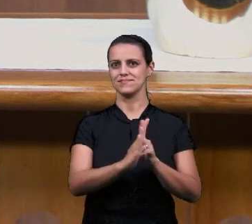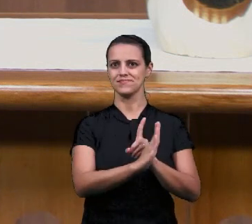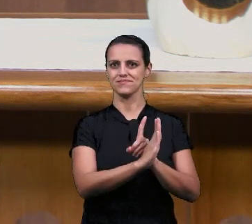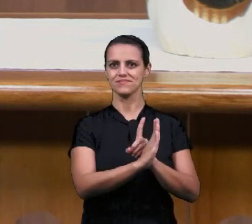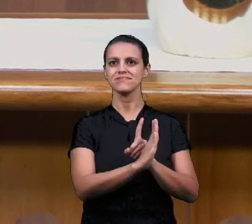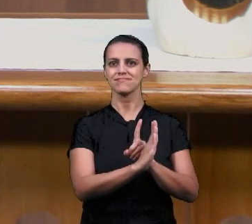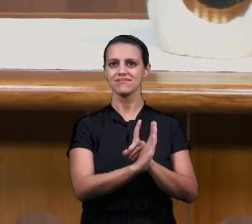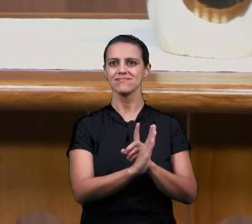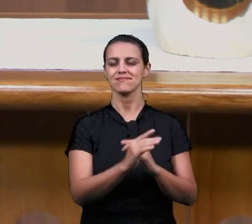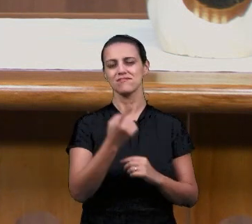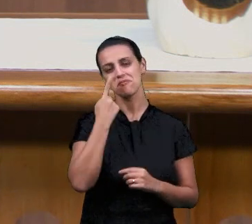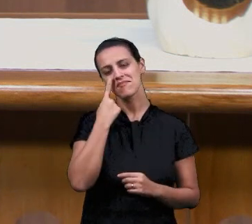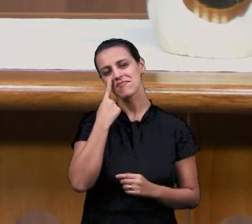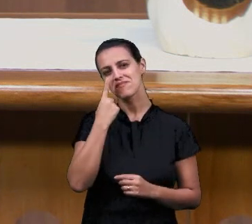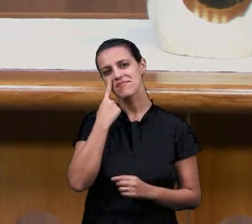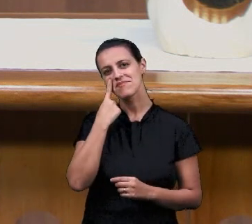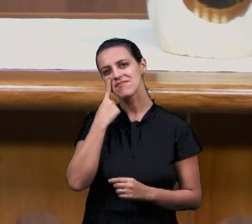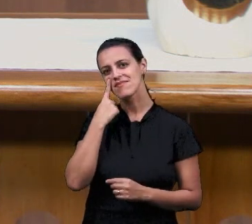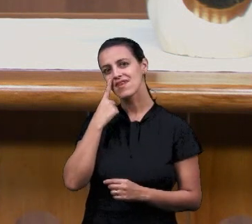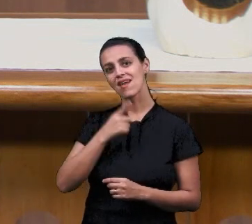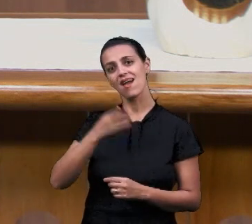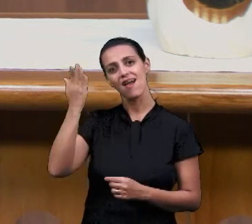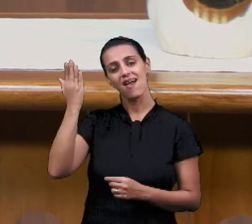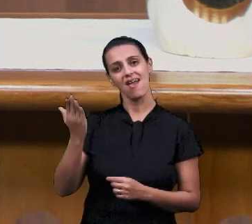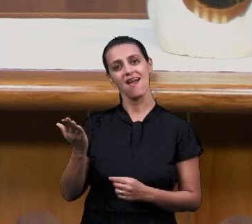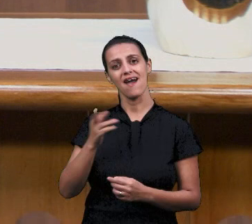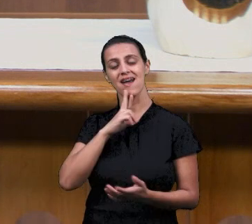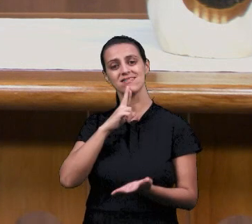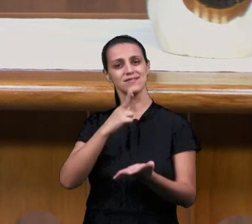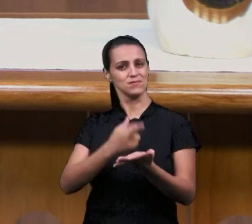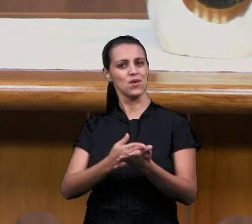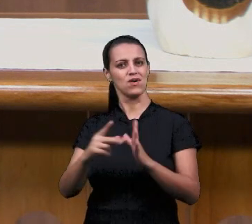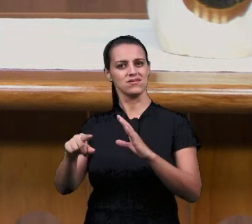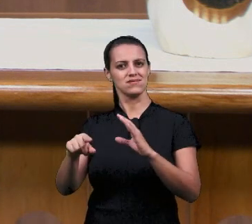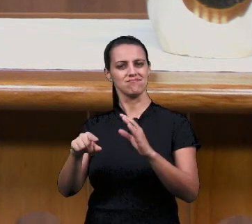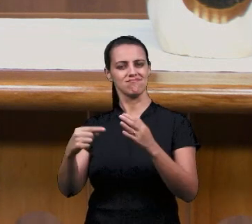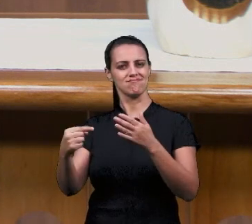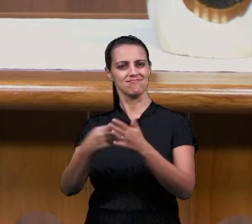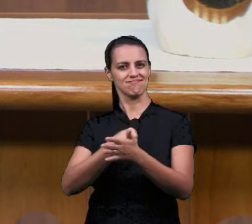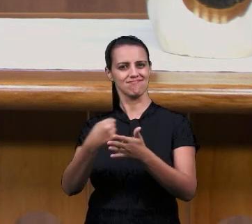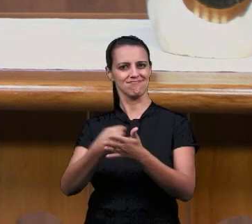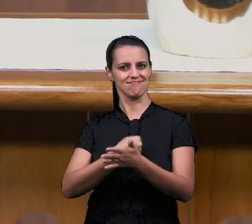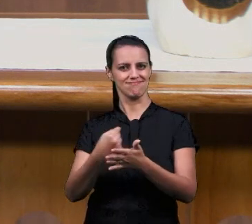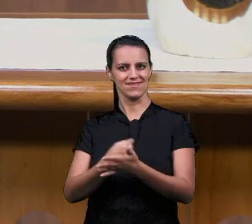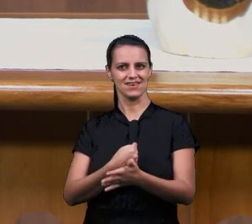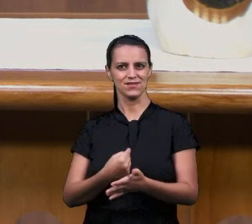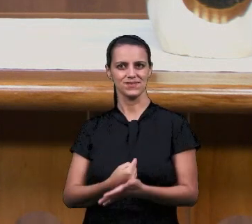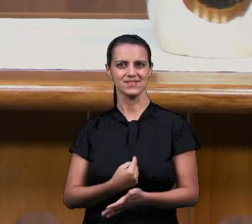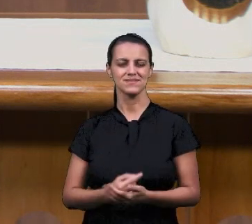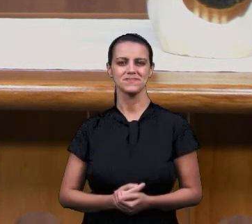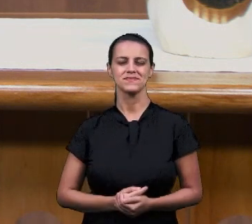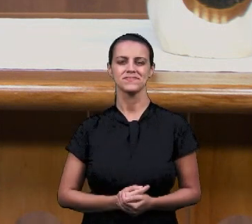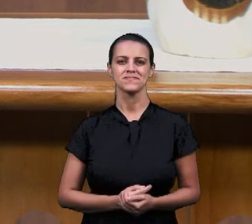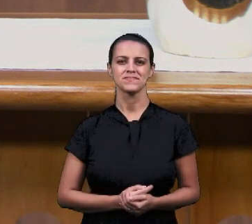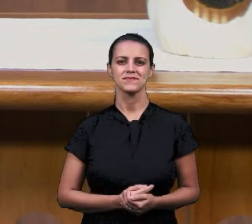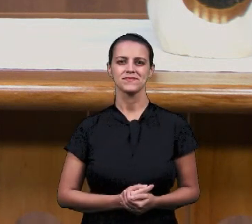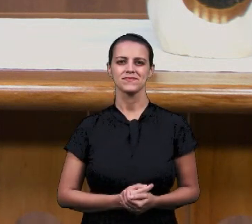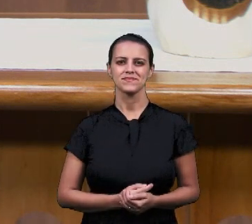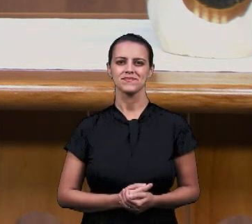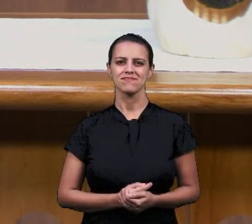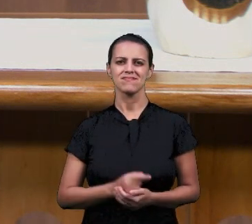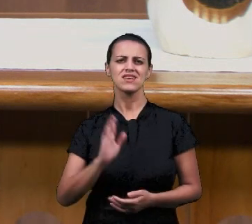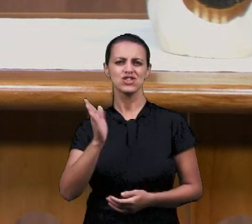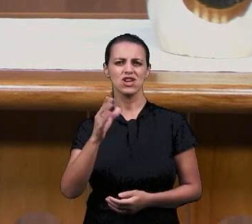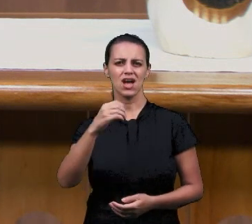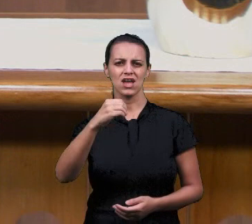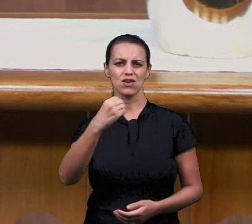écouter la confirmation, ce qui a été dit comme réponse aux questions qui ont été formulées. Nous voulons dire que d'ici,